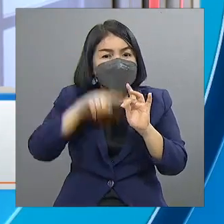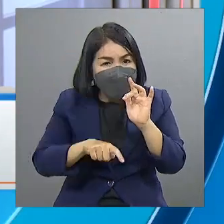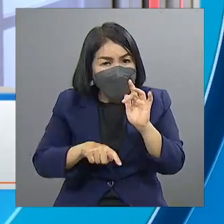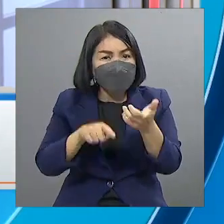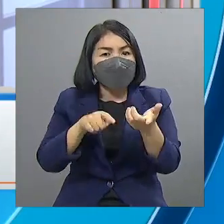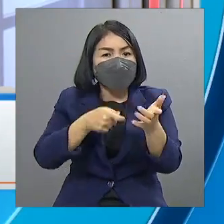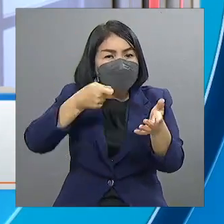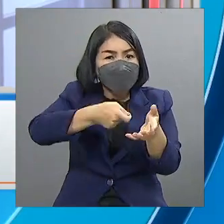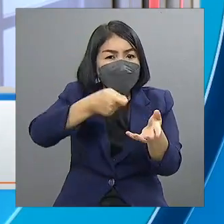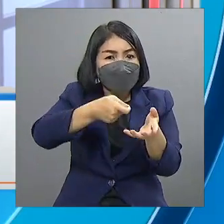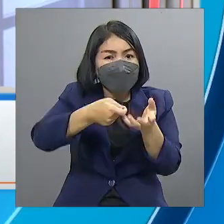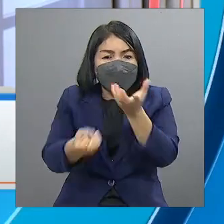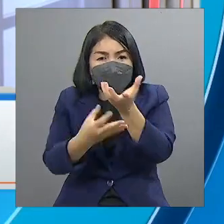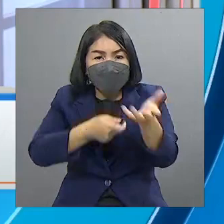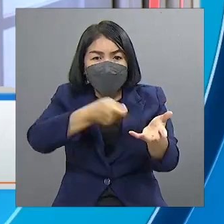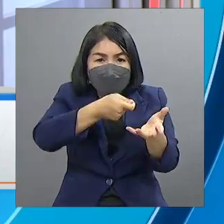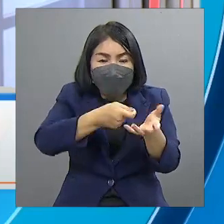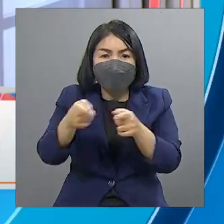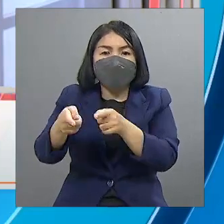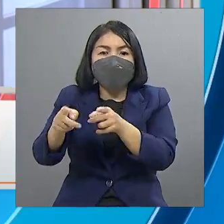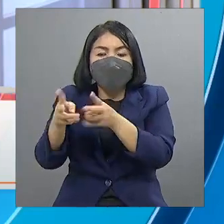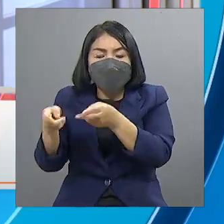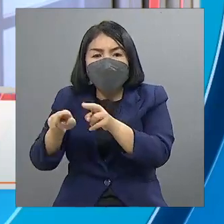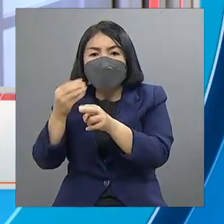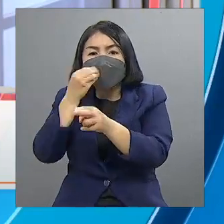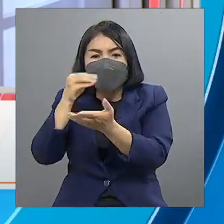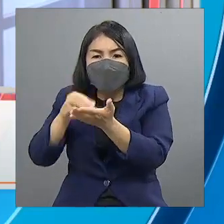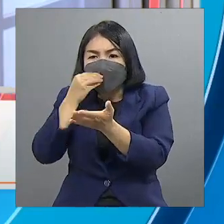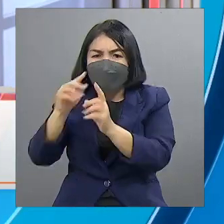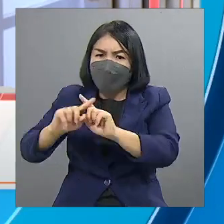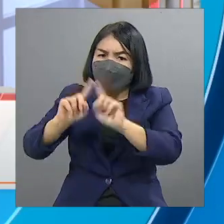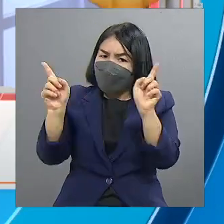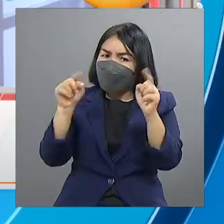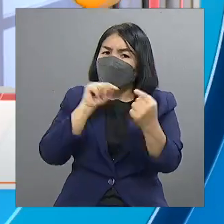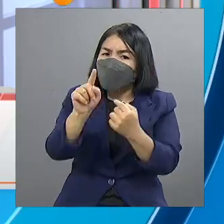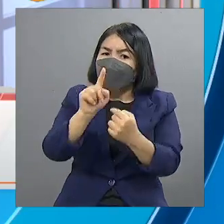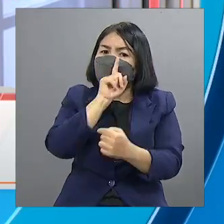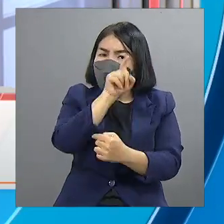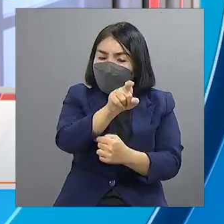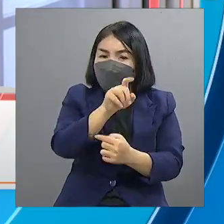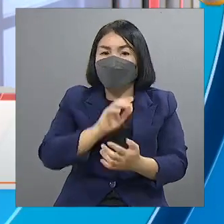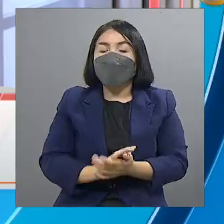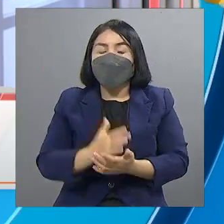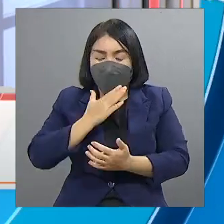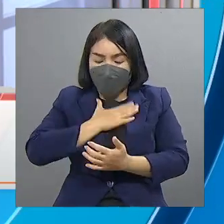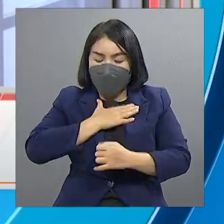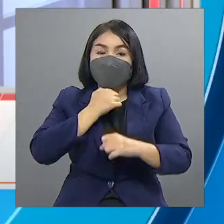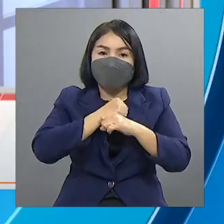ยี่ห้ออื่นเจ้าอื่นยังไงครับ ค่ะก็จุดเด่นของน้ำจิ้มของเรานะคะคือเราเนี่ย